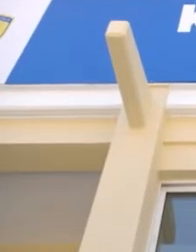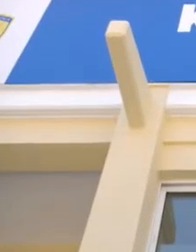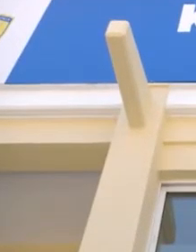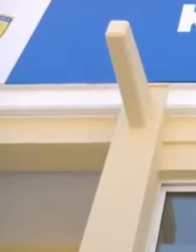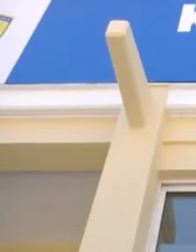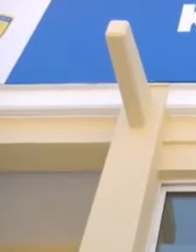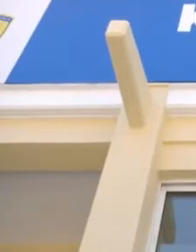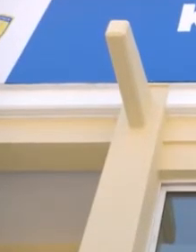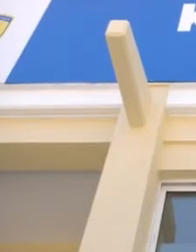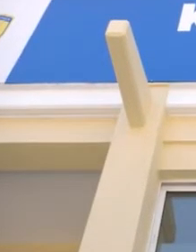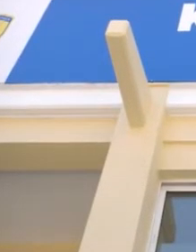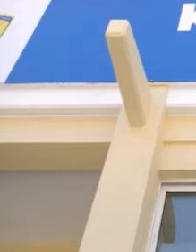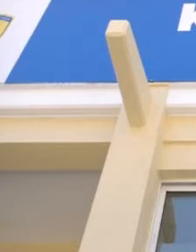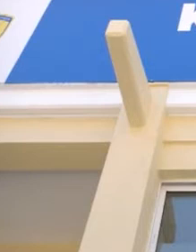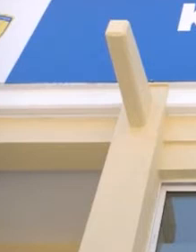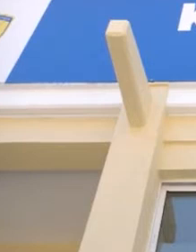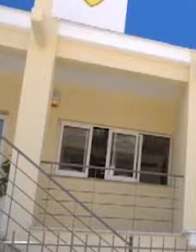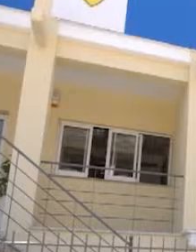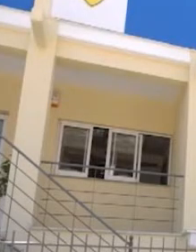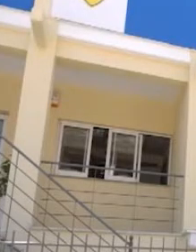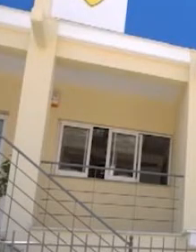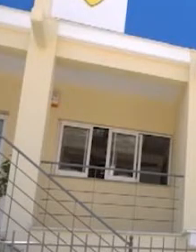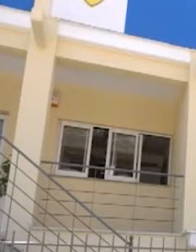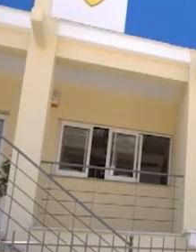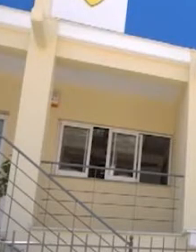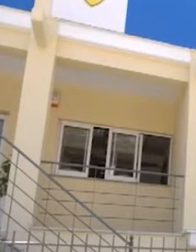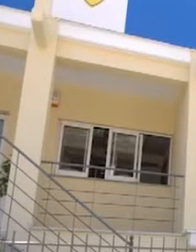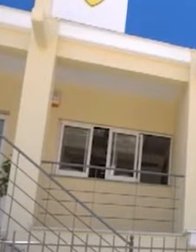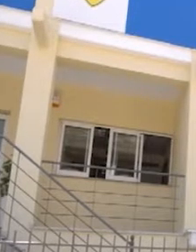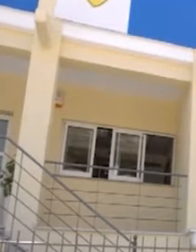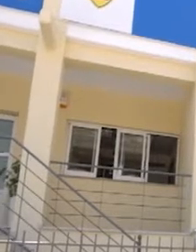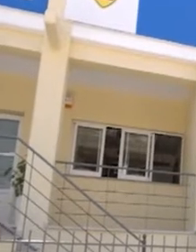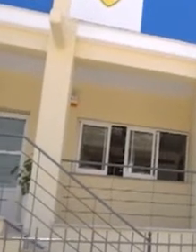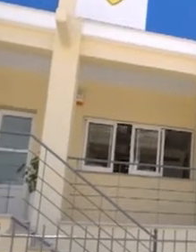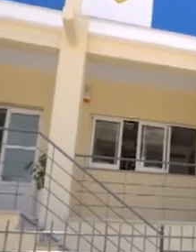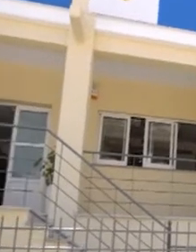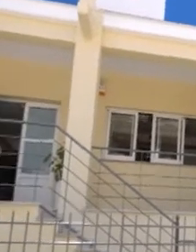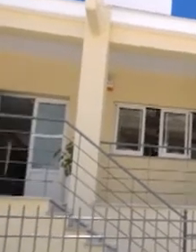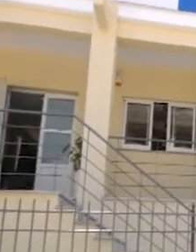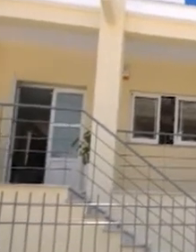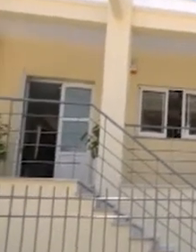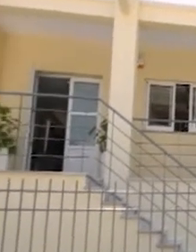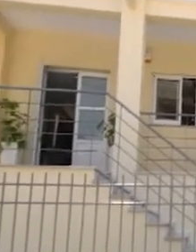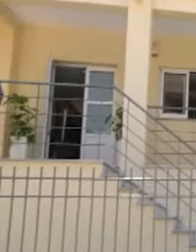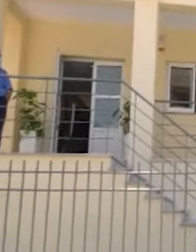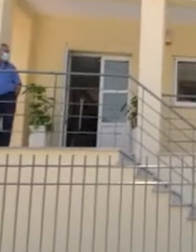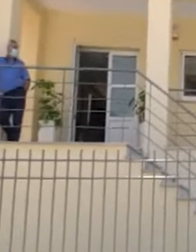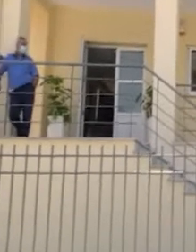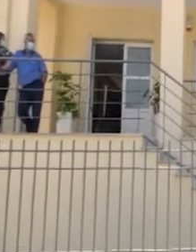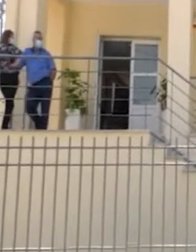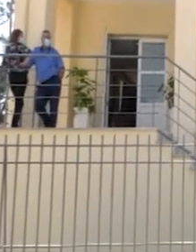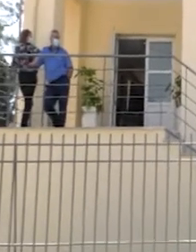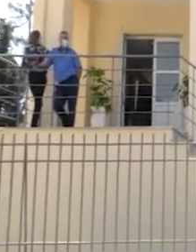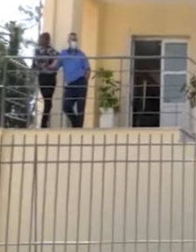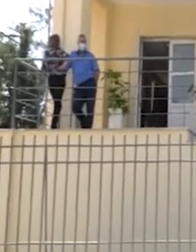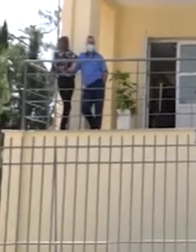την αυξανόμενη διασπορά της μετάλλαξης Δέλτα αλλά και τη διαθεσιμότητα των εμβολίων. Αυτό ανακοίνωσε η πρόεδρος της Εθνικής Επιτροπής Εμβολιασμών, Μαρία